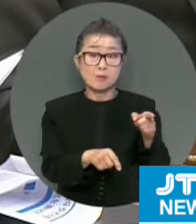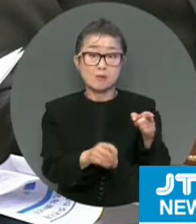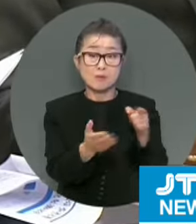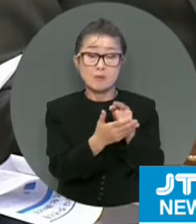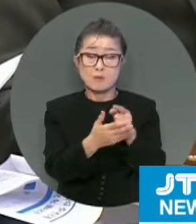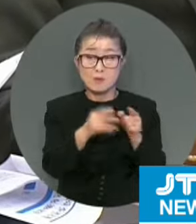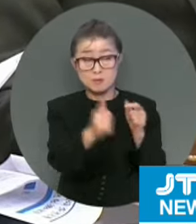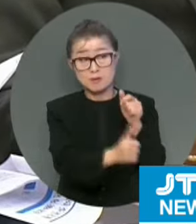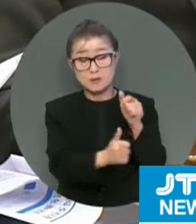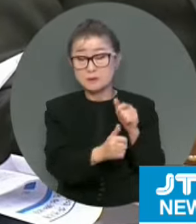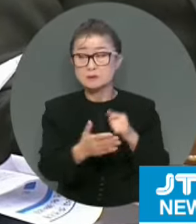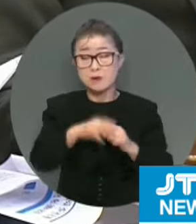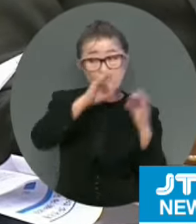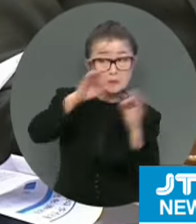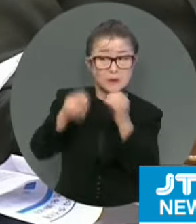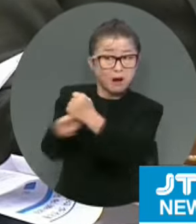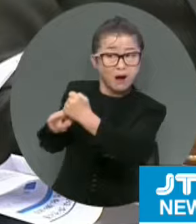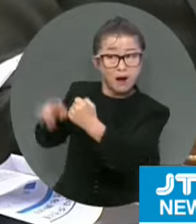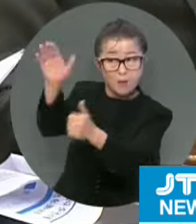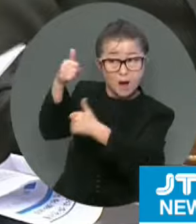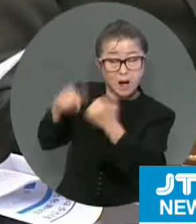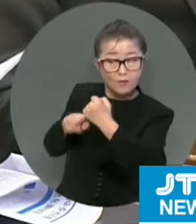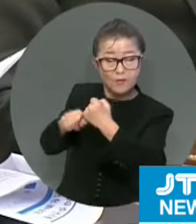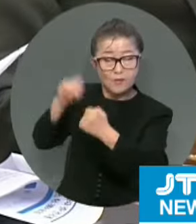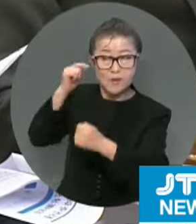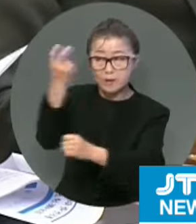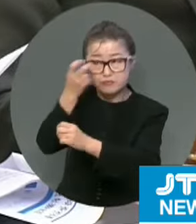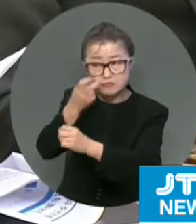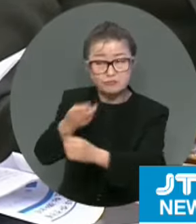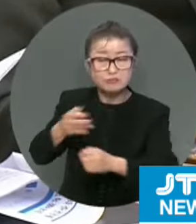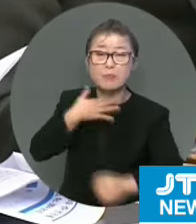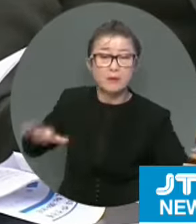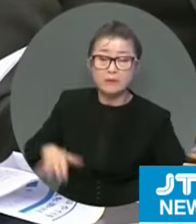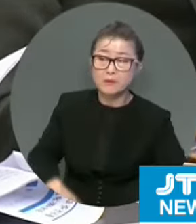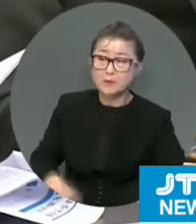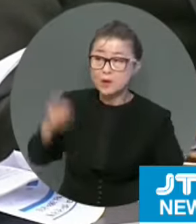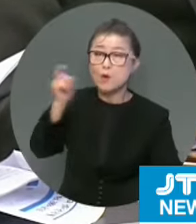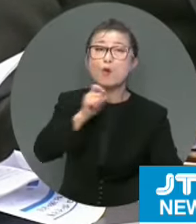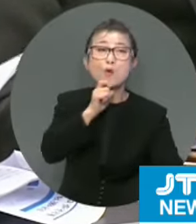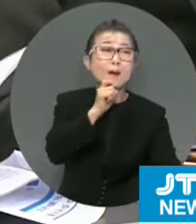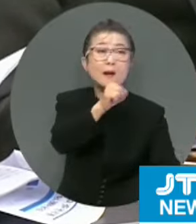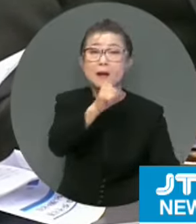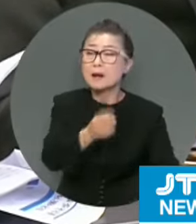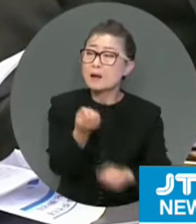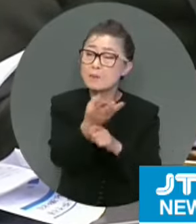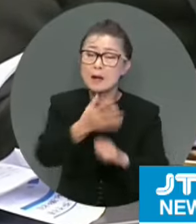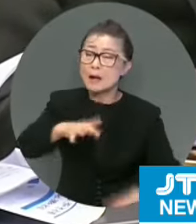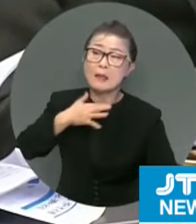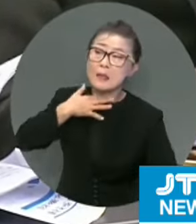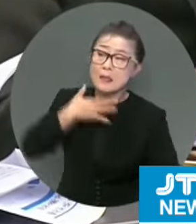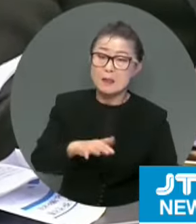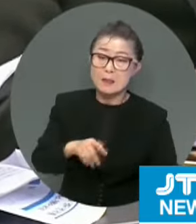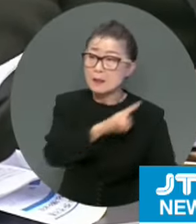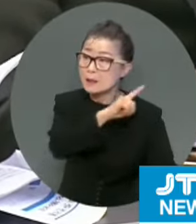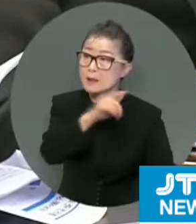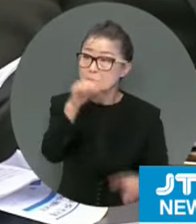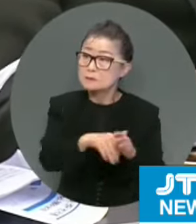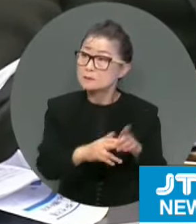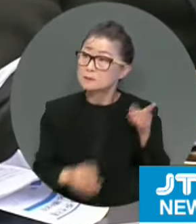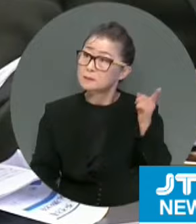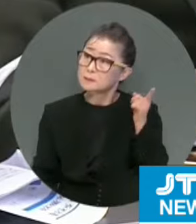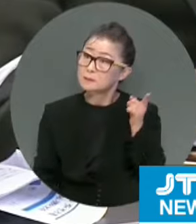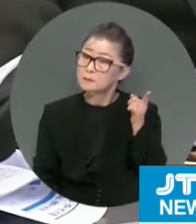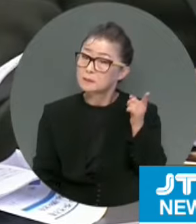수사 의뢰도 하지 않았고요. 고발 조치도 하지 않은 거예요. 선관위가 수사 의뢰도 하지 않고 고발 조치도 하지 않은 걸